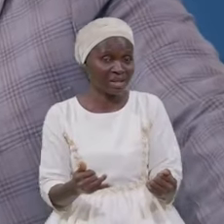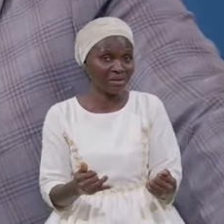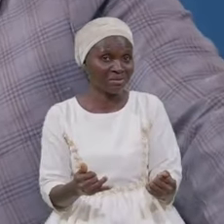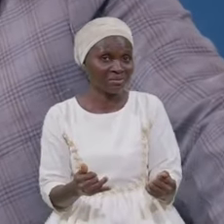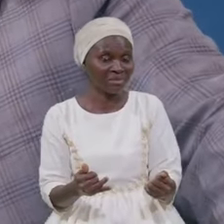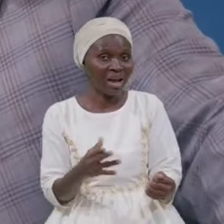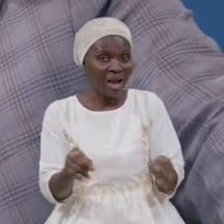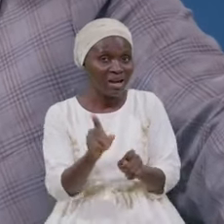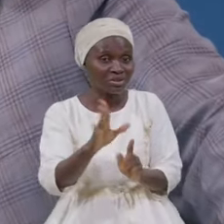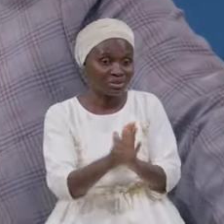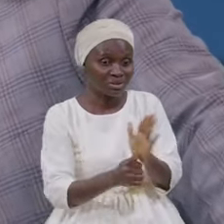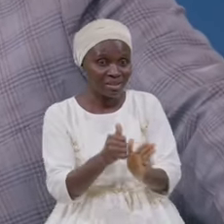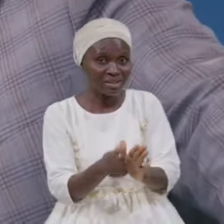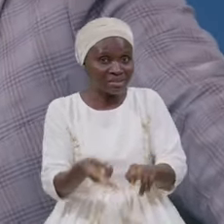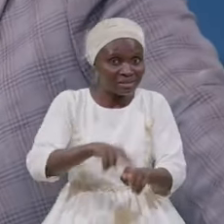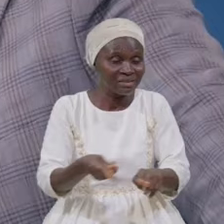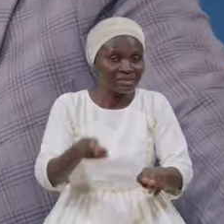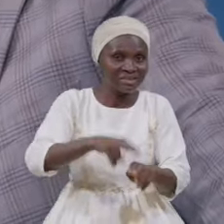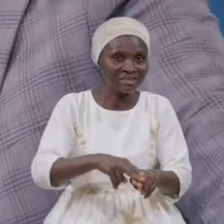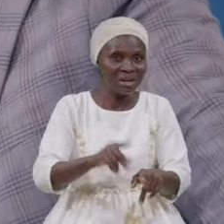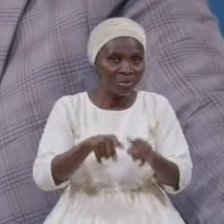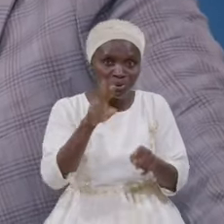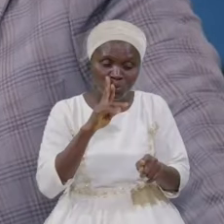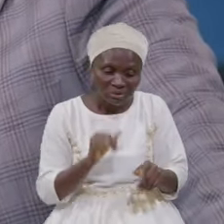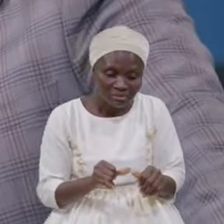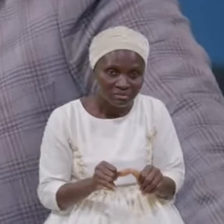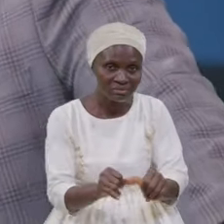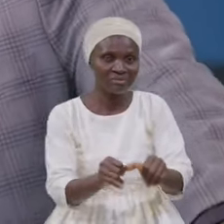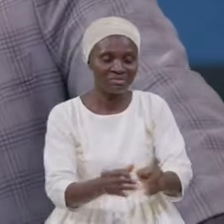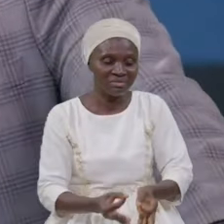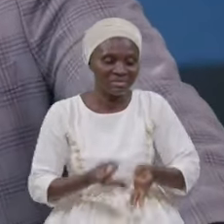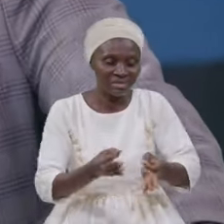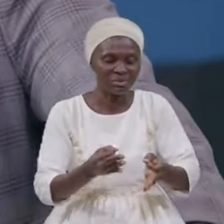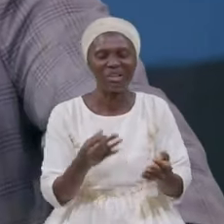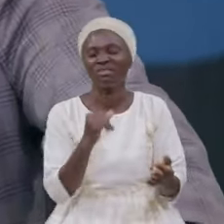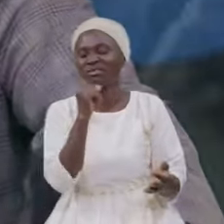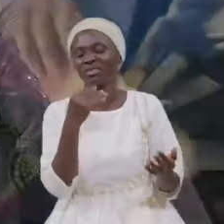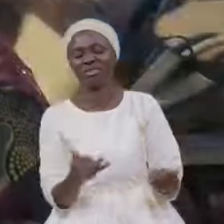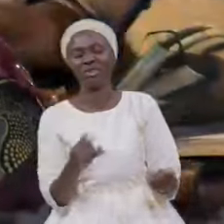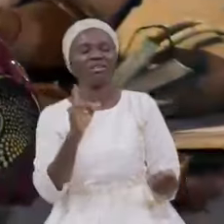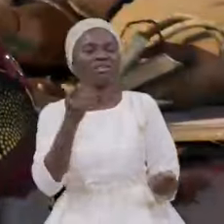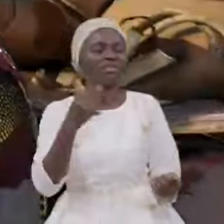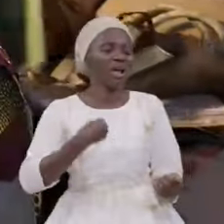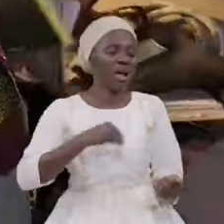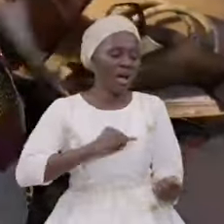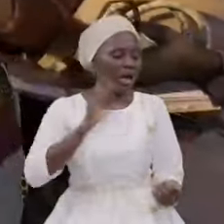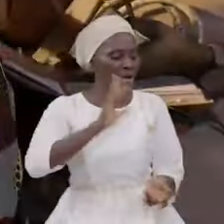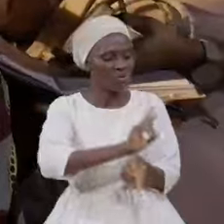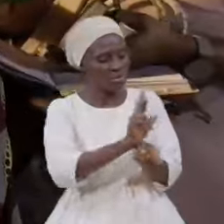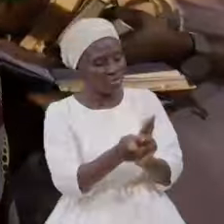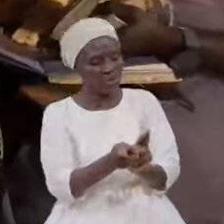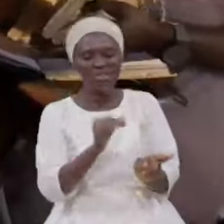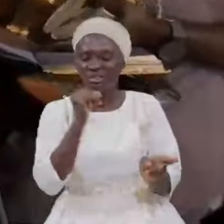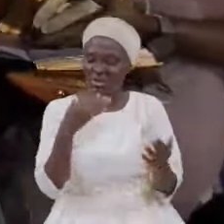fais. Et le temps passe. Et tu ne sais pas. Tu ne connais pas le jour